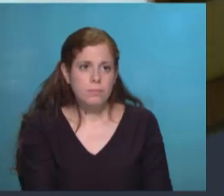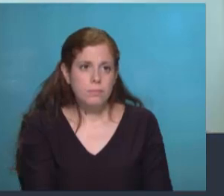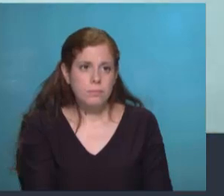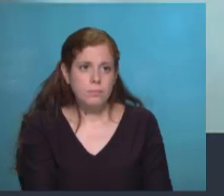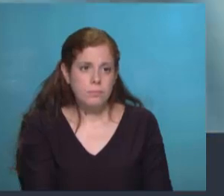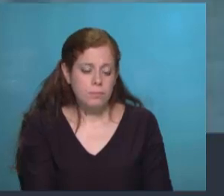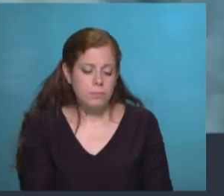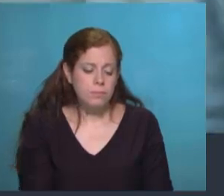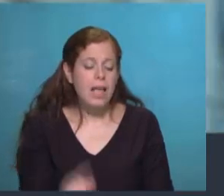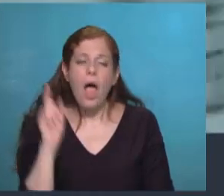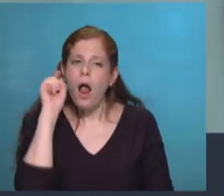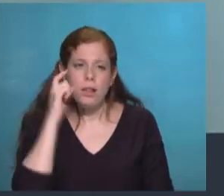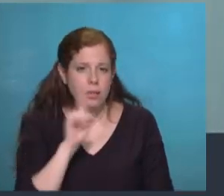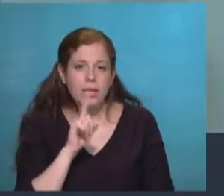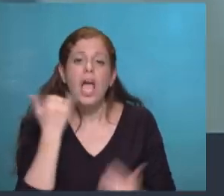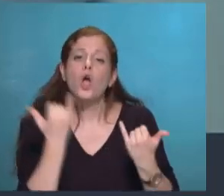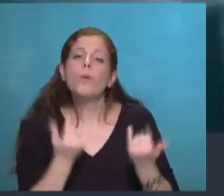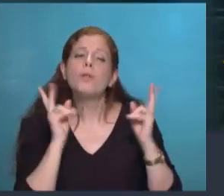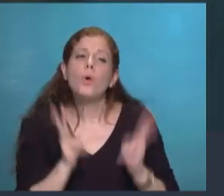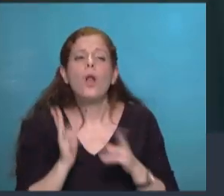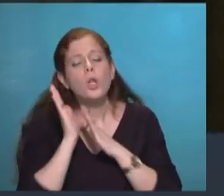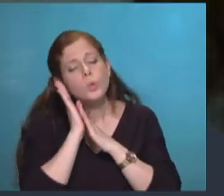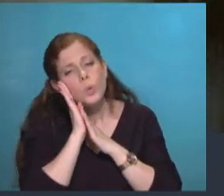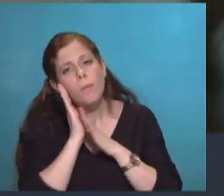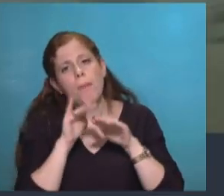אל תדאגי, היום את יכולה לישון במיטה שלך, מקווה.